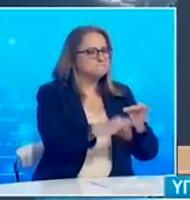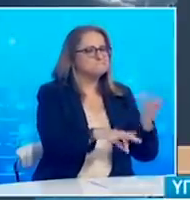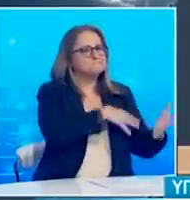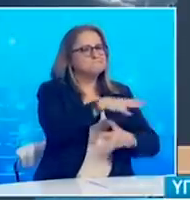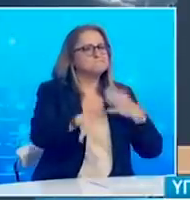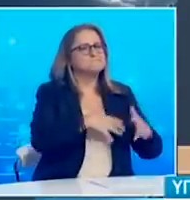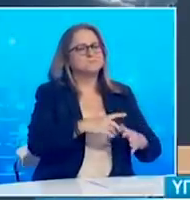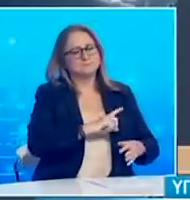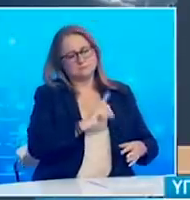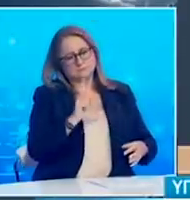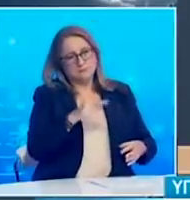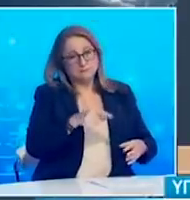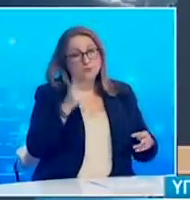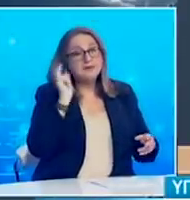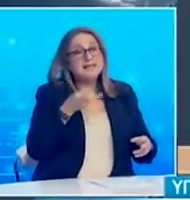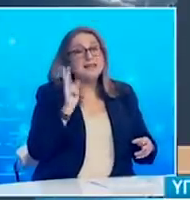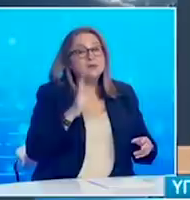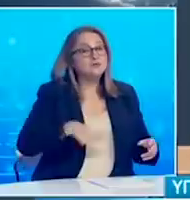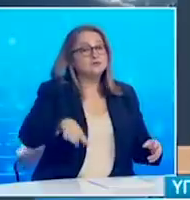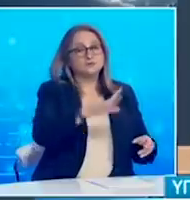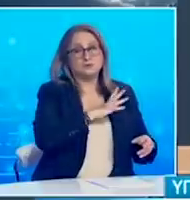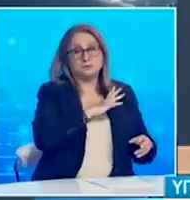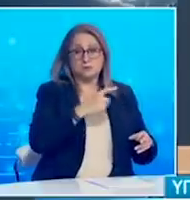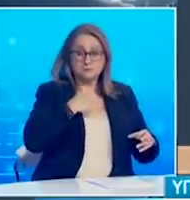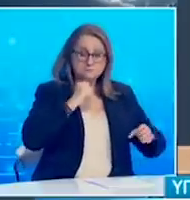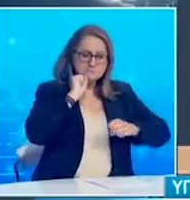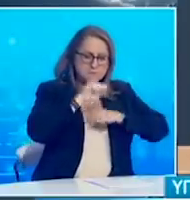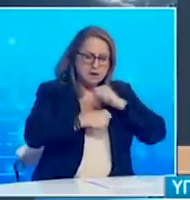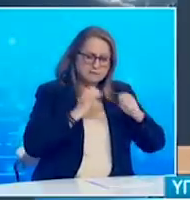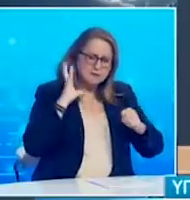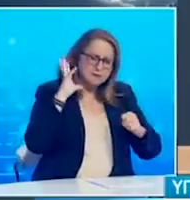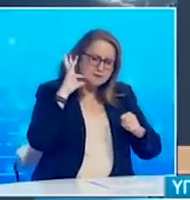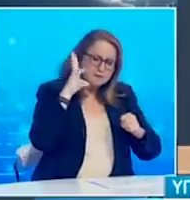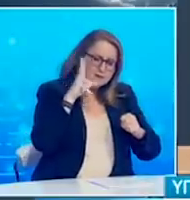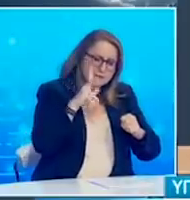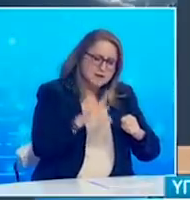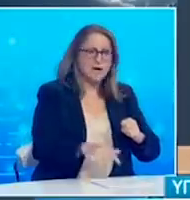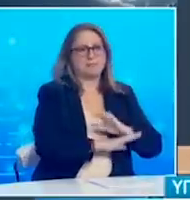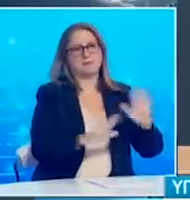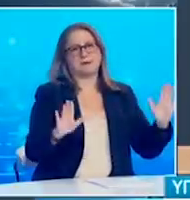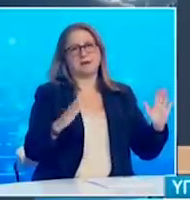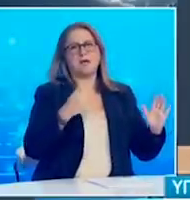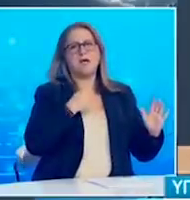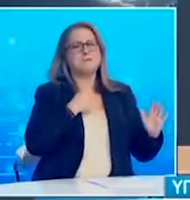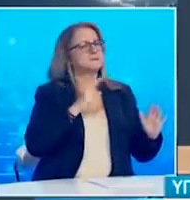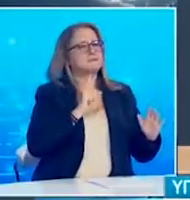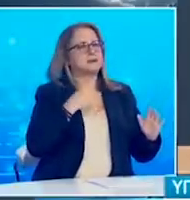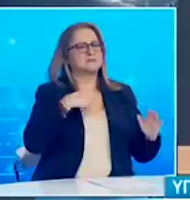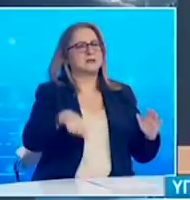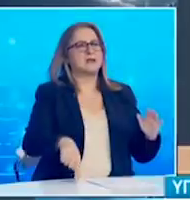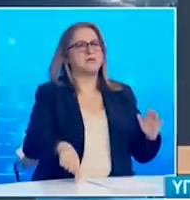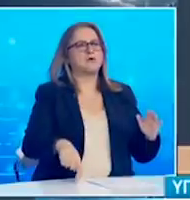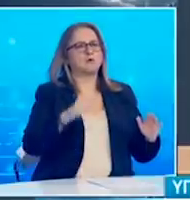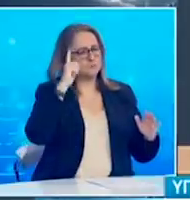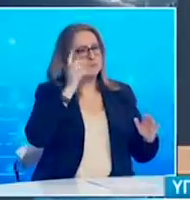κίνδυνο. Παλεύουμε κάθε μέρα, σε όλα τα μέτωπα, σε κάθε επίπεδο. Δεν είμαστε εδώ στο μοντέλο ότι σε κάθε